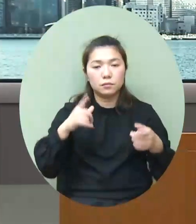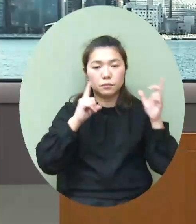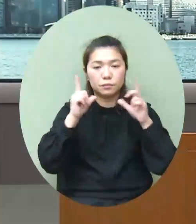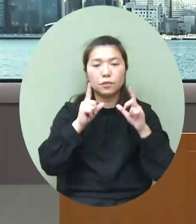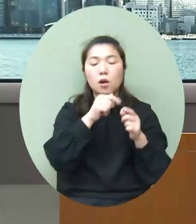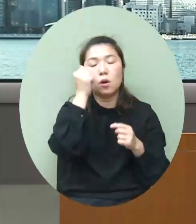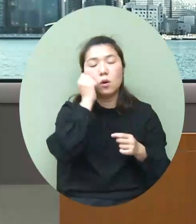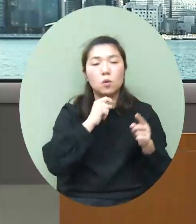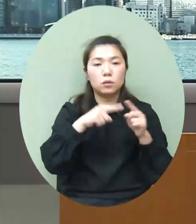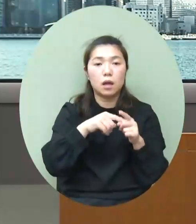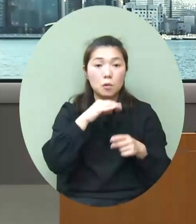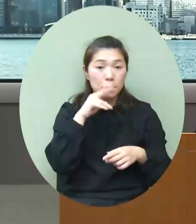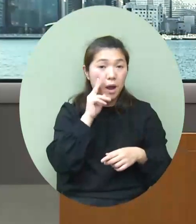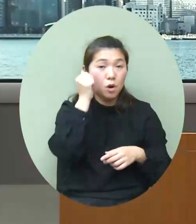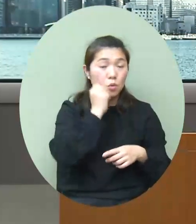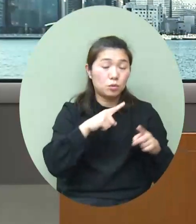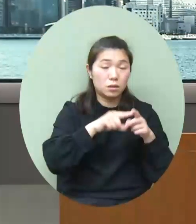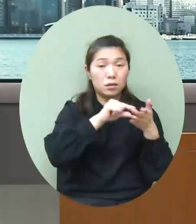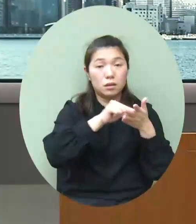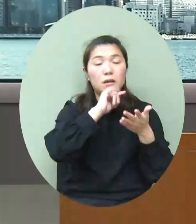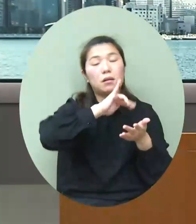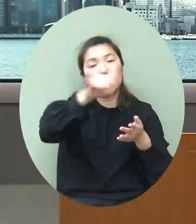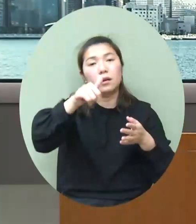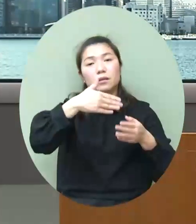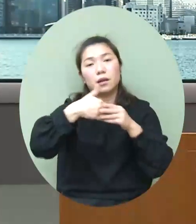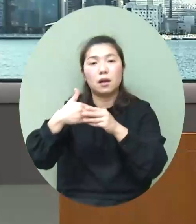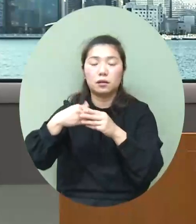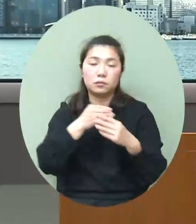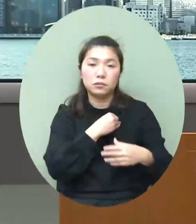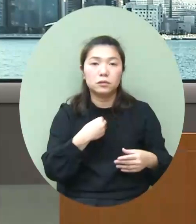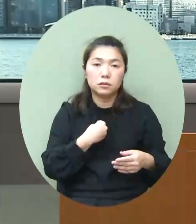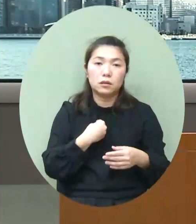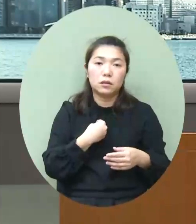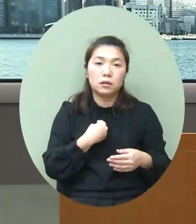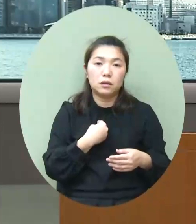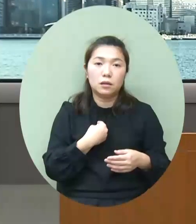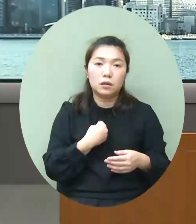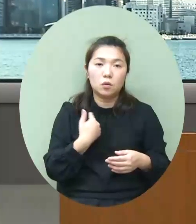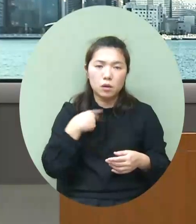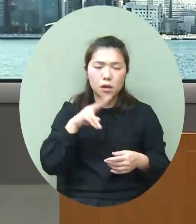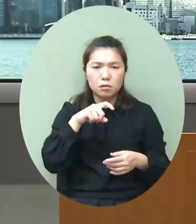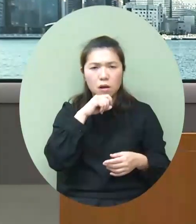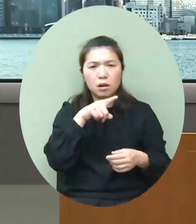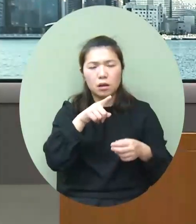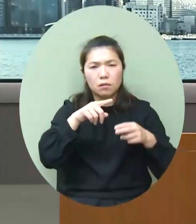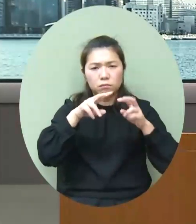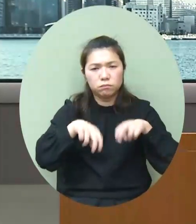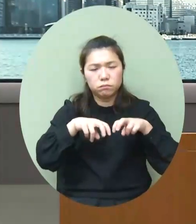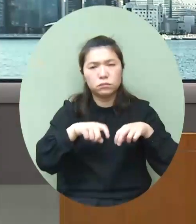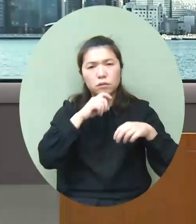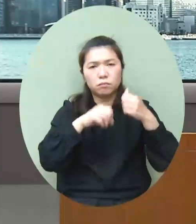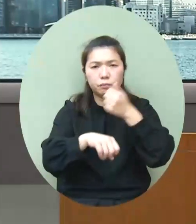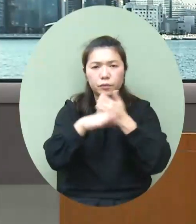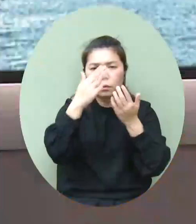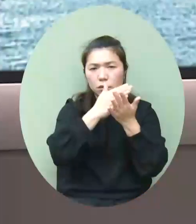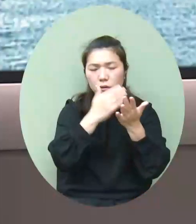到就是轻症的老人院送他们来求诊的时候，我们有一定的机